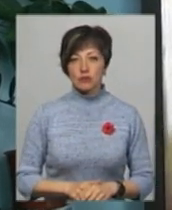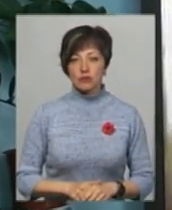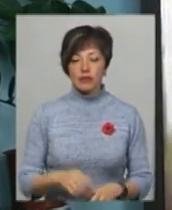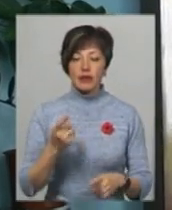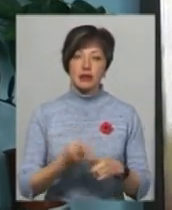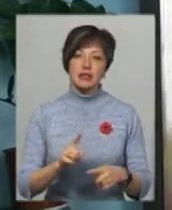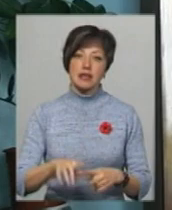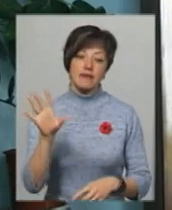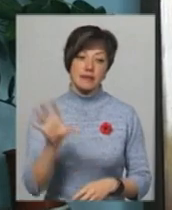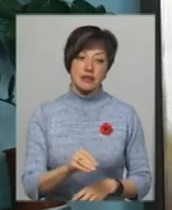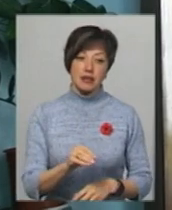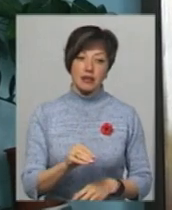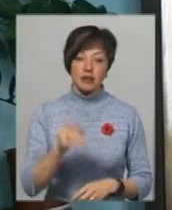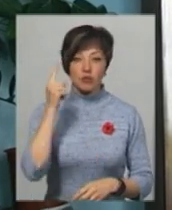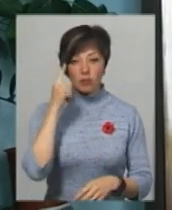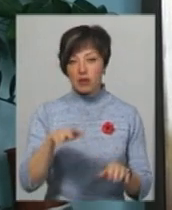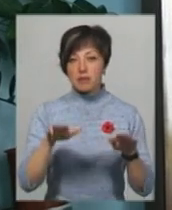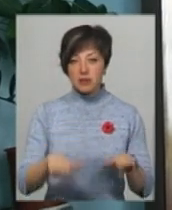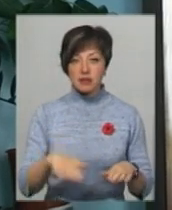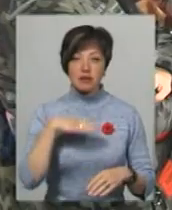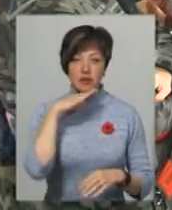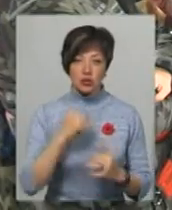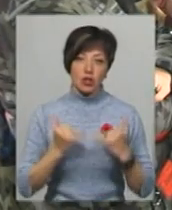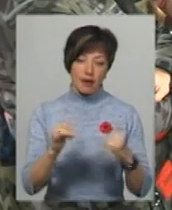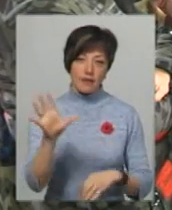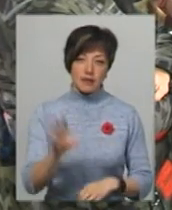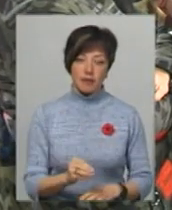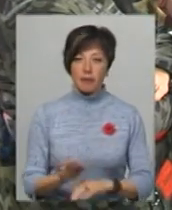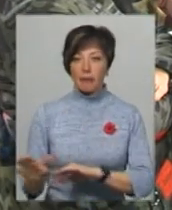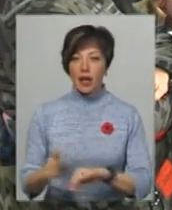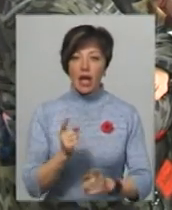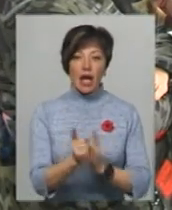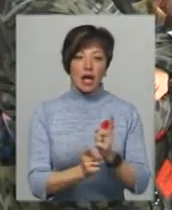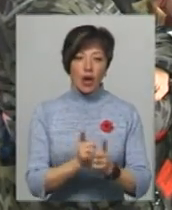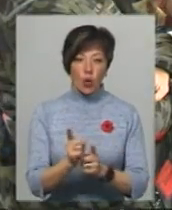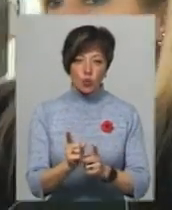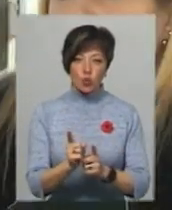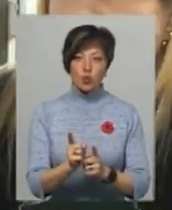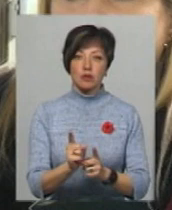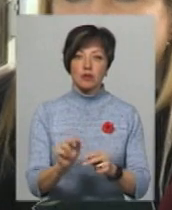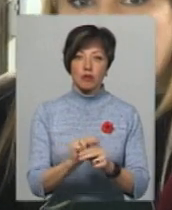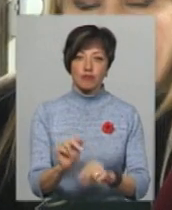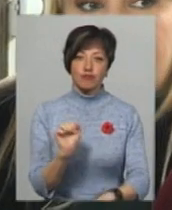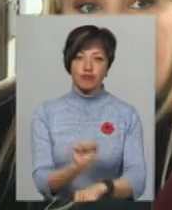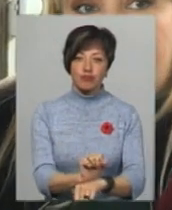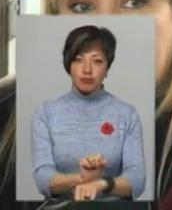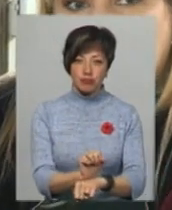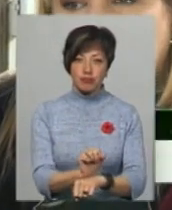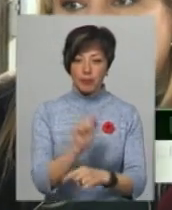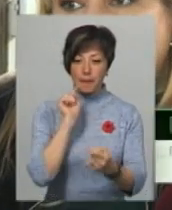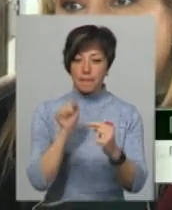це все буде, я думаю, що місця хватить для всіх. Реконструкцію блокують підприємці. Ми підозрювали, що це